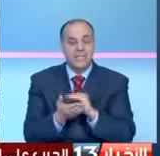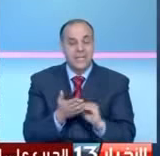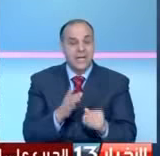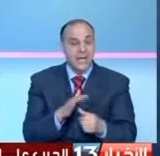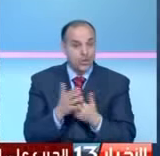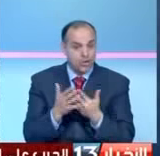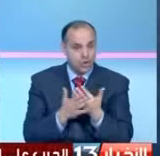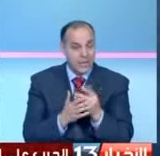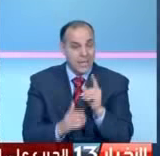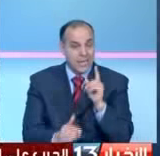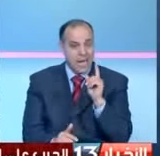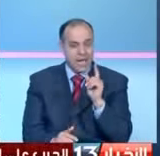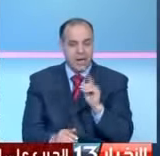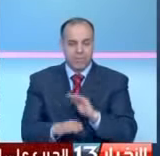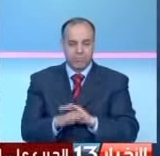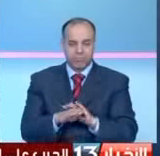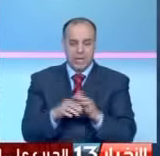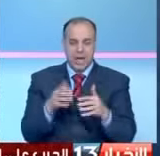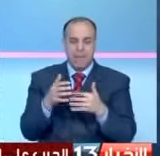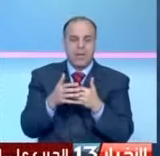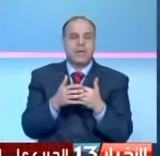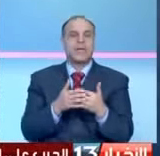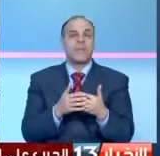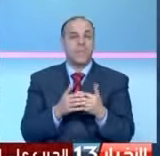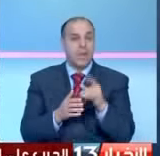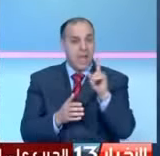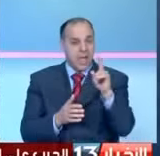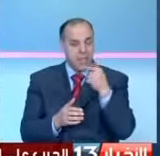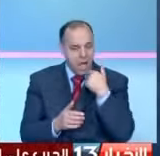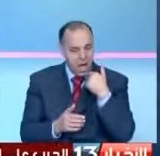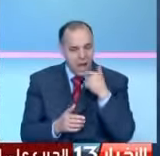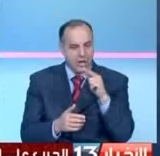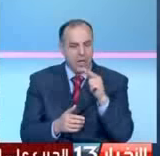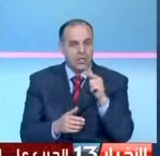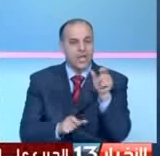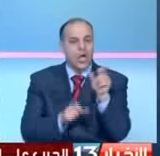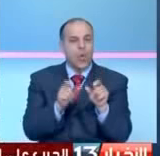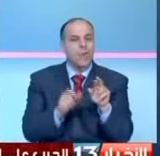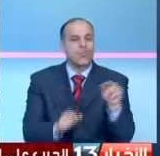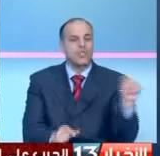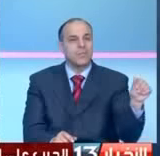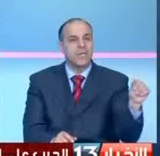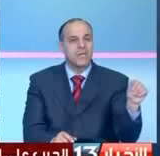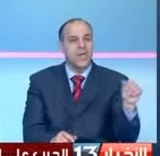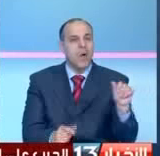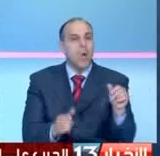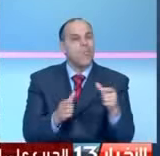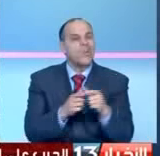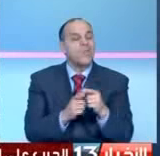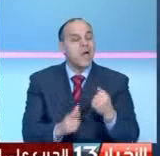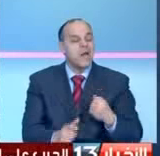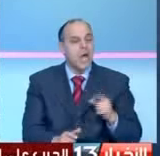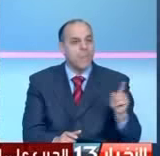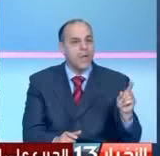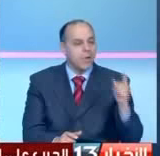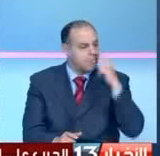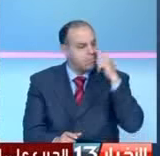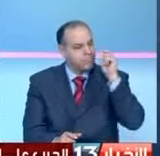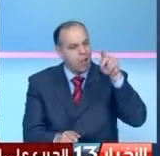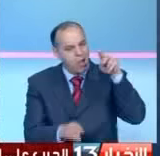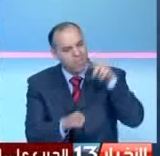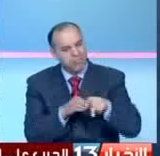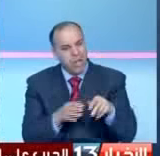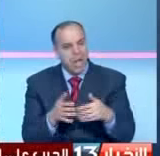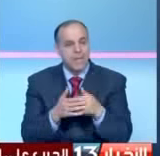ترامب حول ما إذا كان يتعين على الولايات المتحدة إعلانه جماعة الإخوان المسلمين منظمة إرهابية وإخضاعها